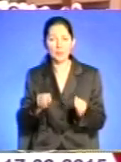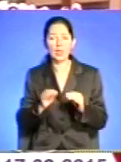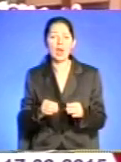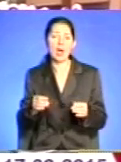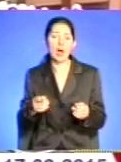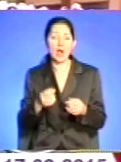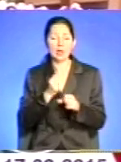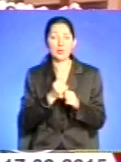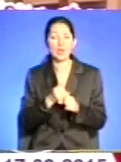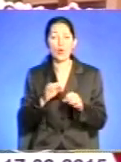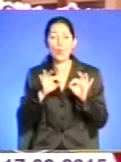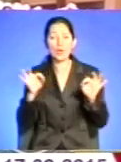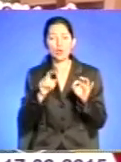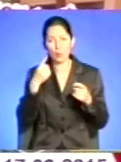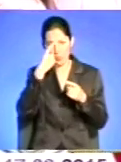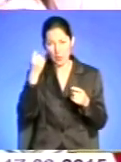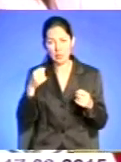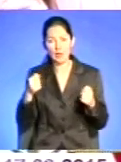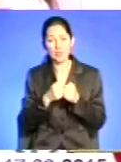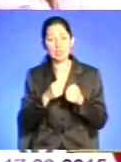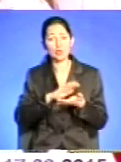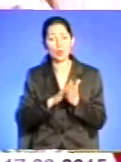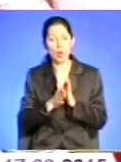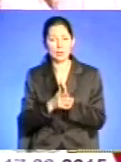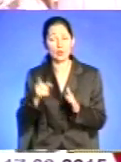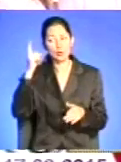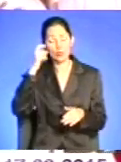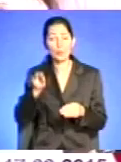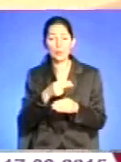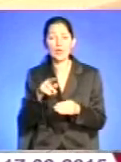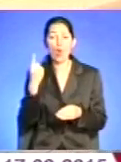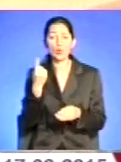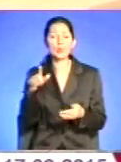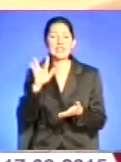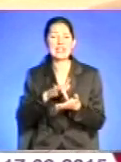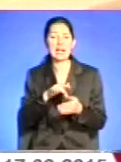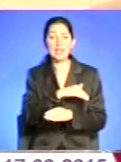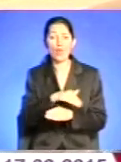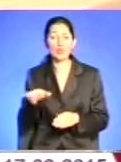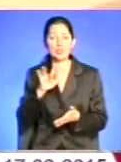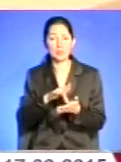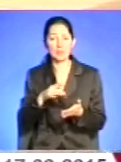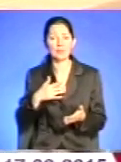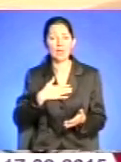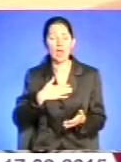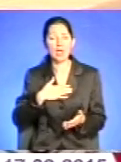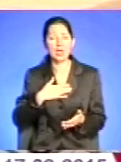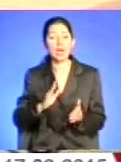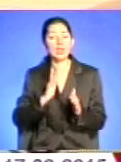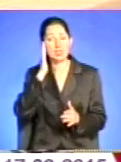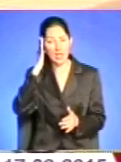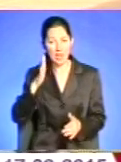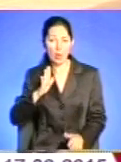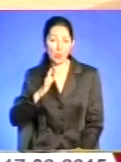ситуації. У Чорткові відремонтували одну з центральних вулиць міста. Ідея була моя, була підтримка,